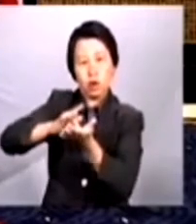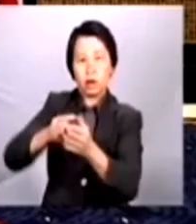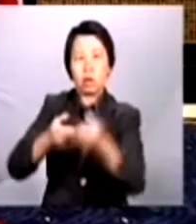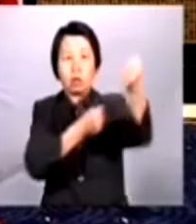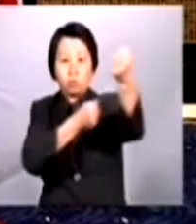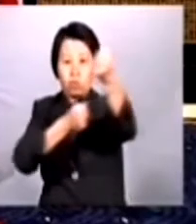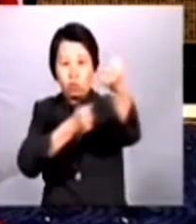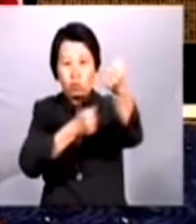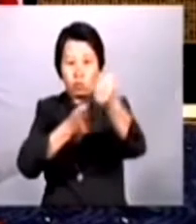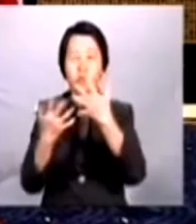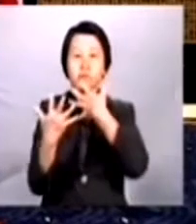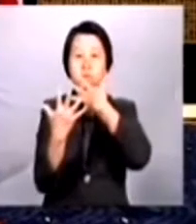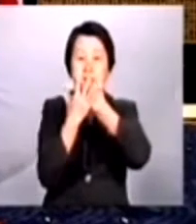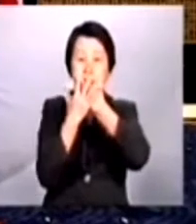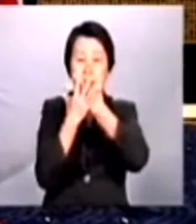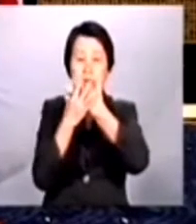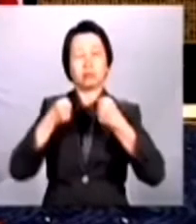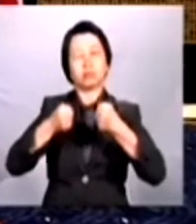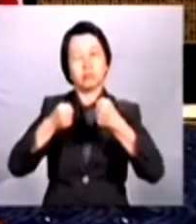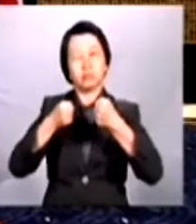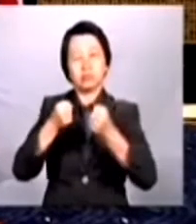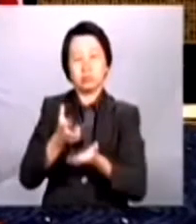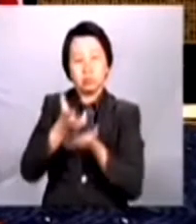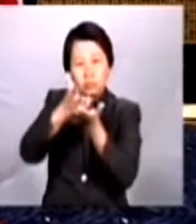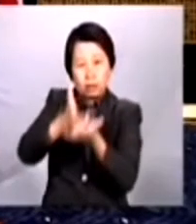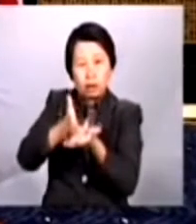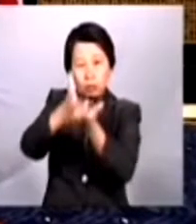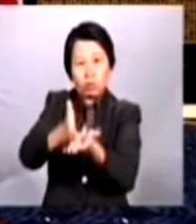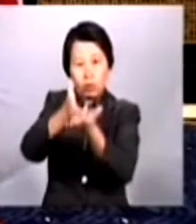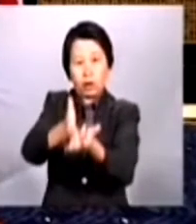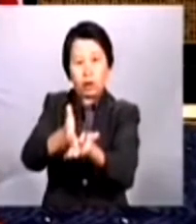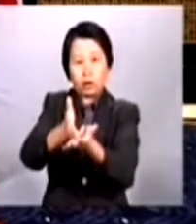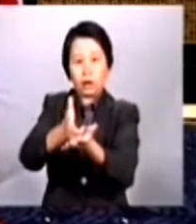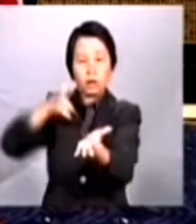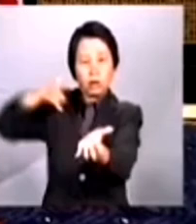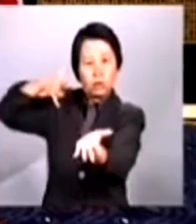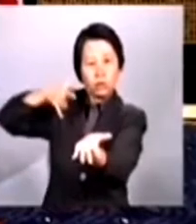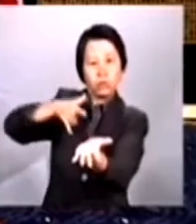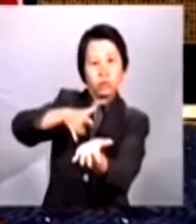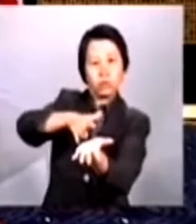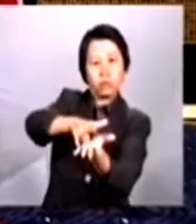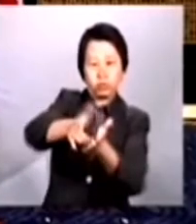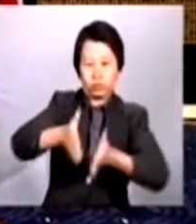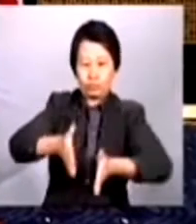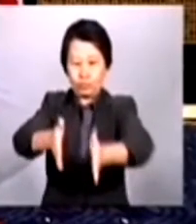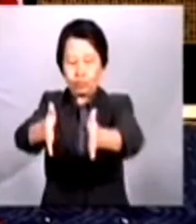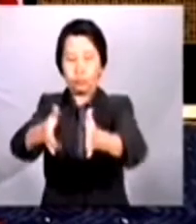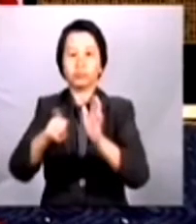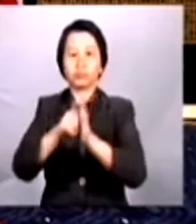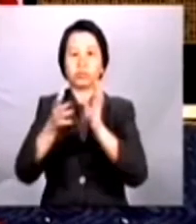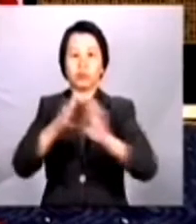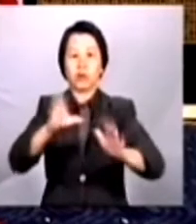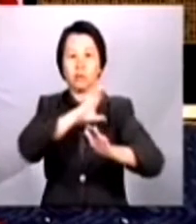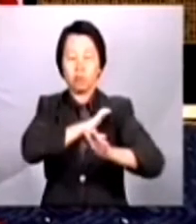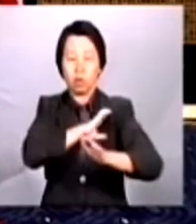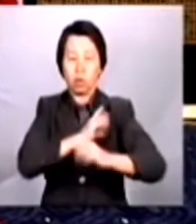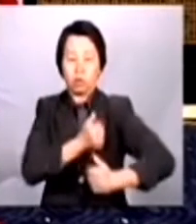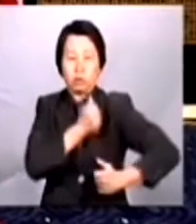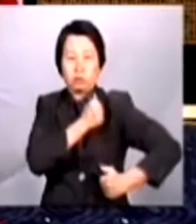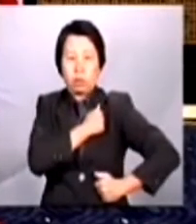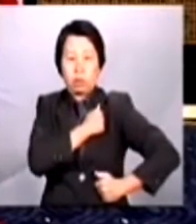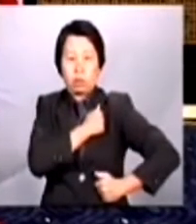Bombo penjara Pelabuhan lapangan terbang keselamatan